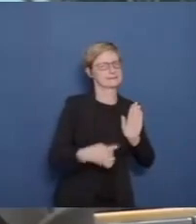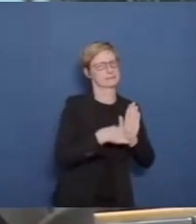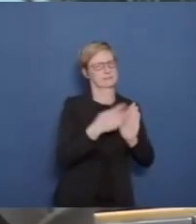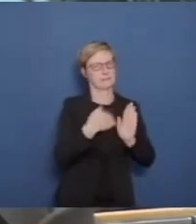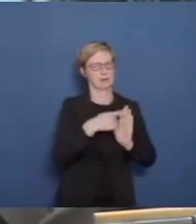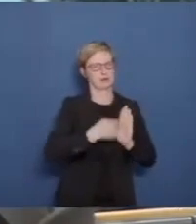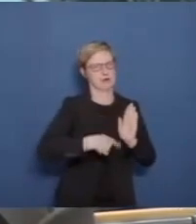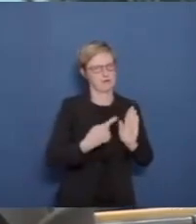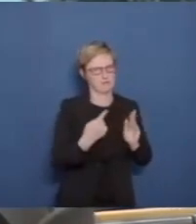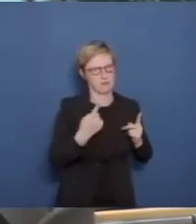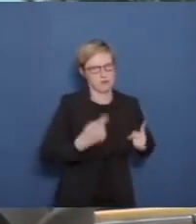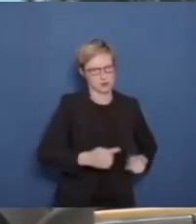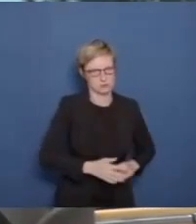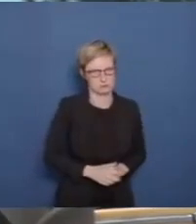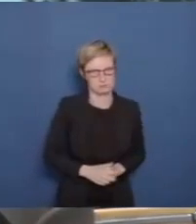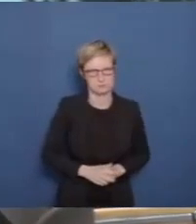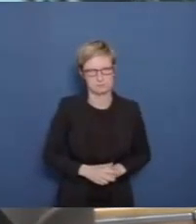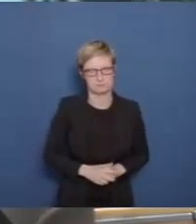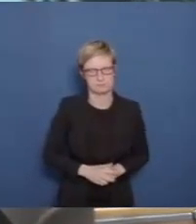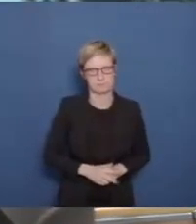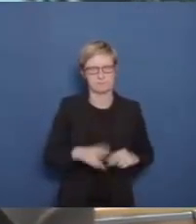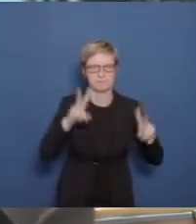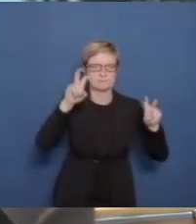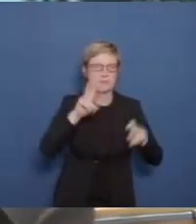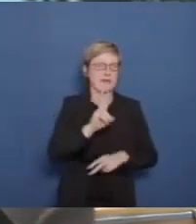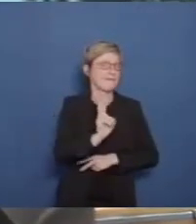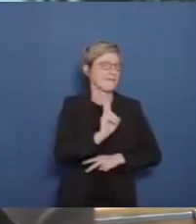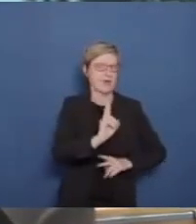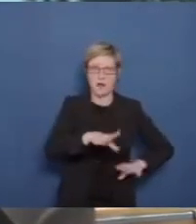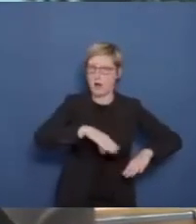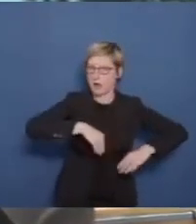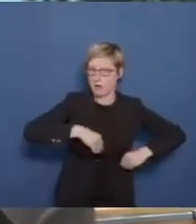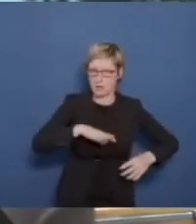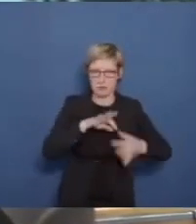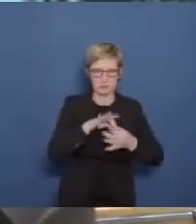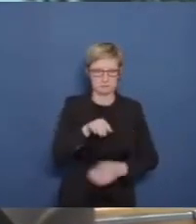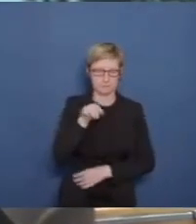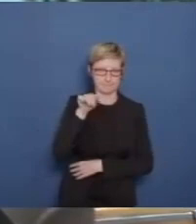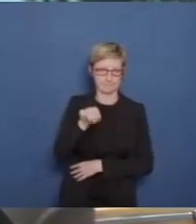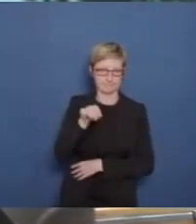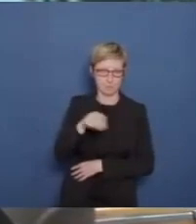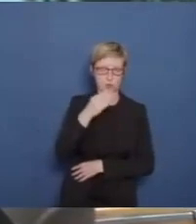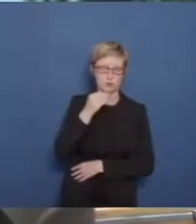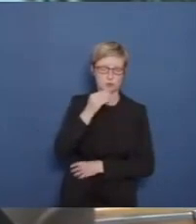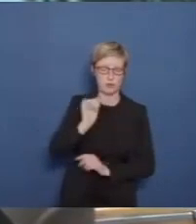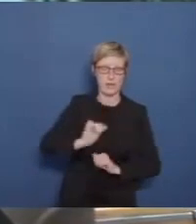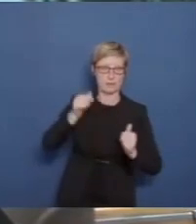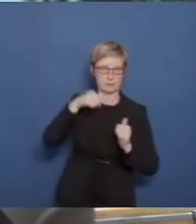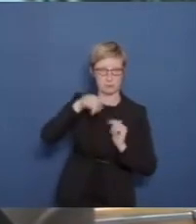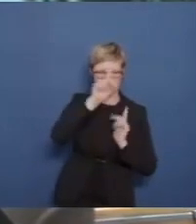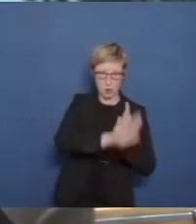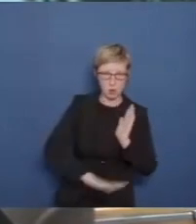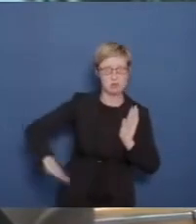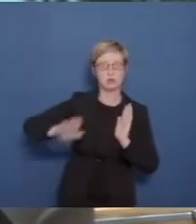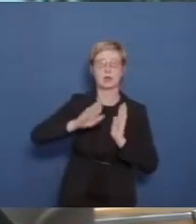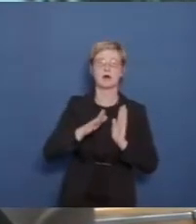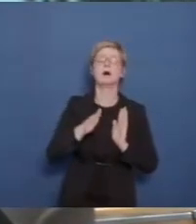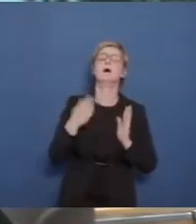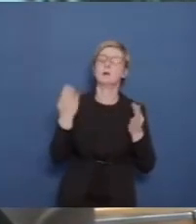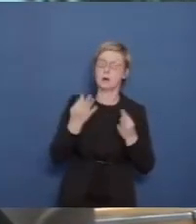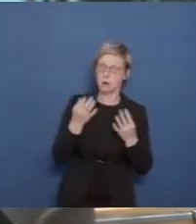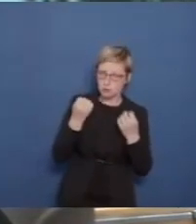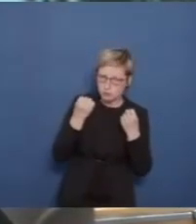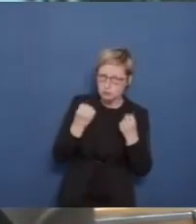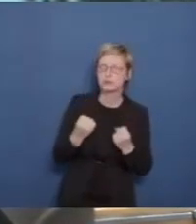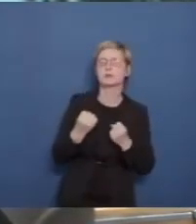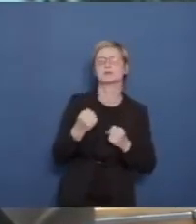nachschärfen muss. Stichwort, wer nicht anerkennt, dass das jüdische Leben bei uns großen Schutz genießt, auch